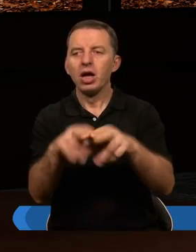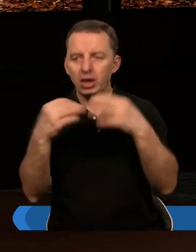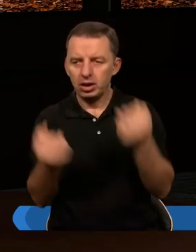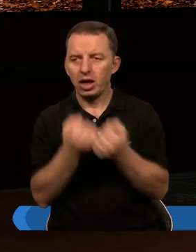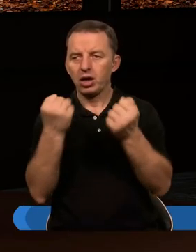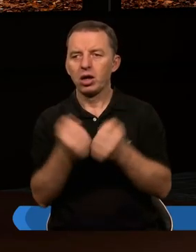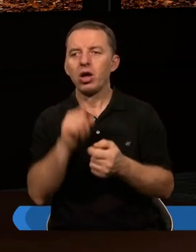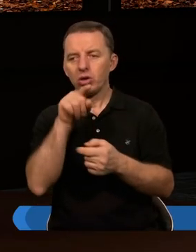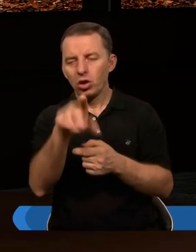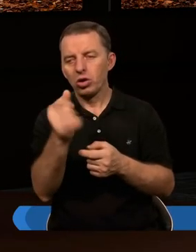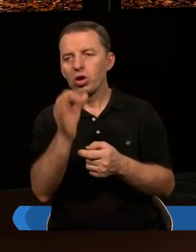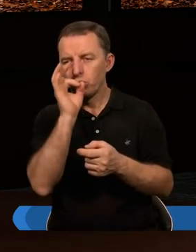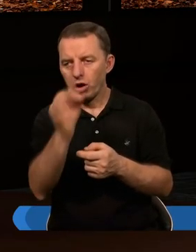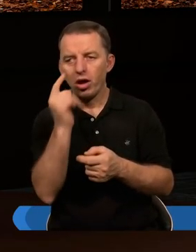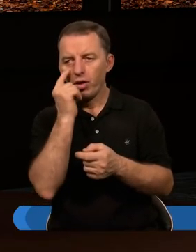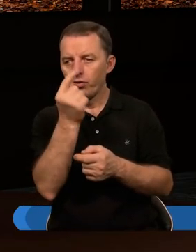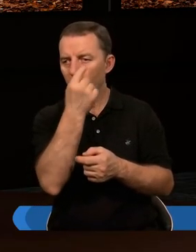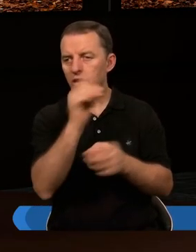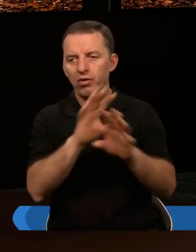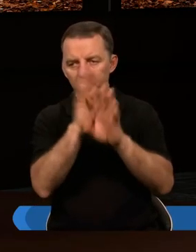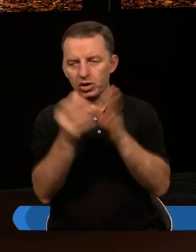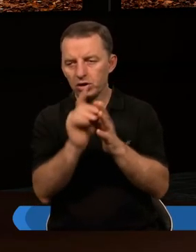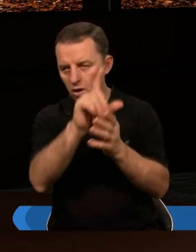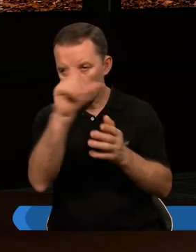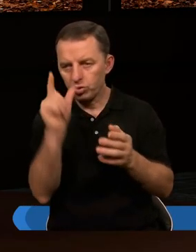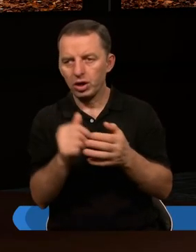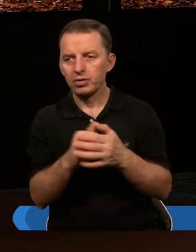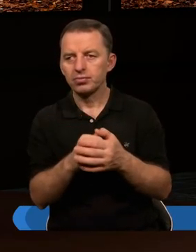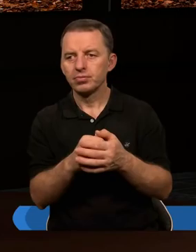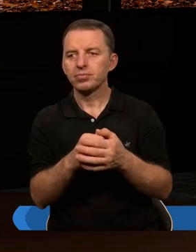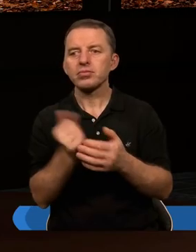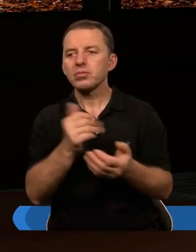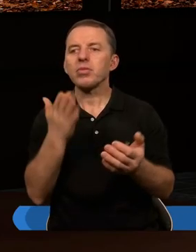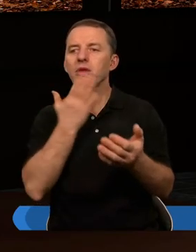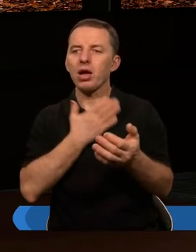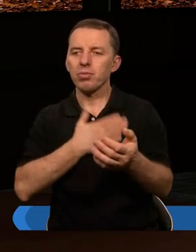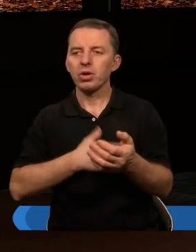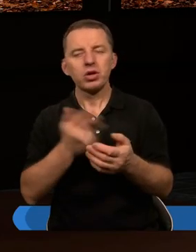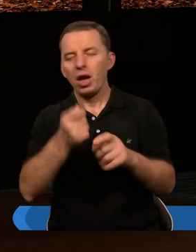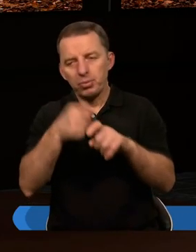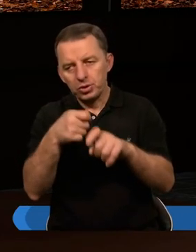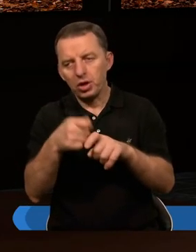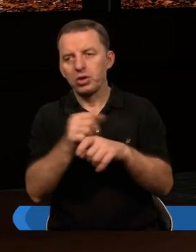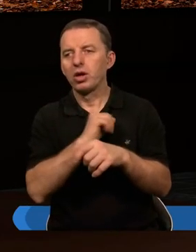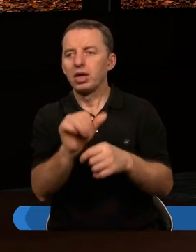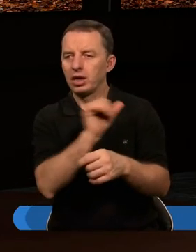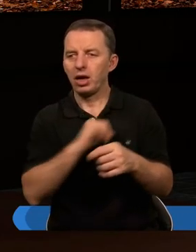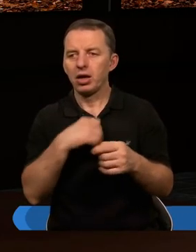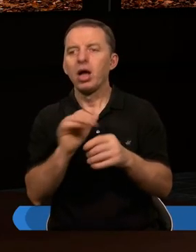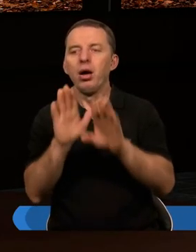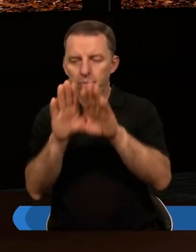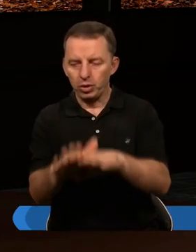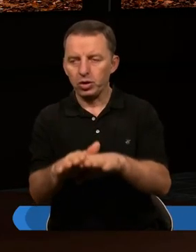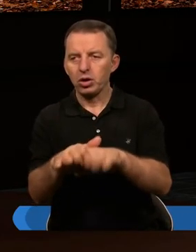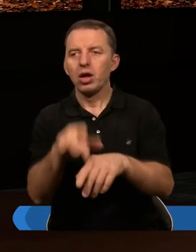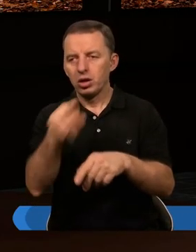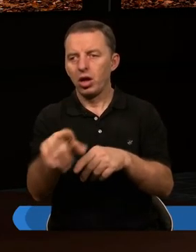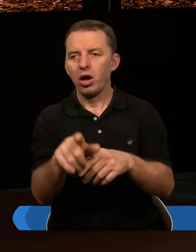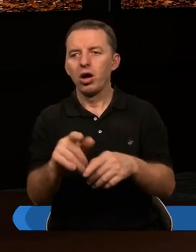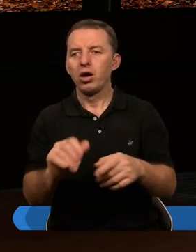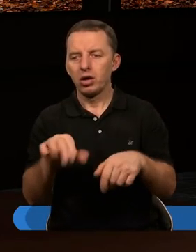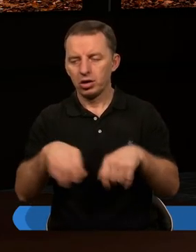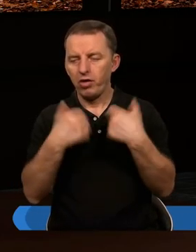starajcie się o to, co jest dobre w oczach wszystkich ludzi. Najmilsi, nie mścicie się sami, ale pozostawcie